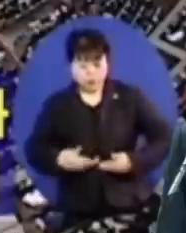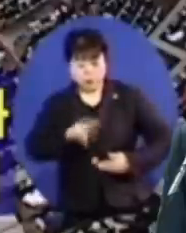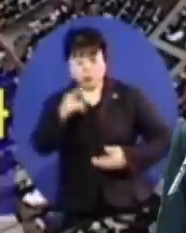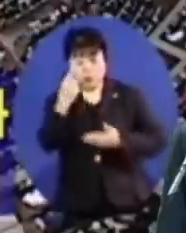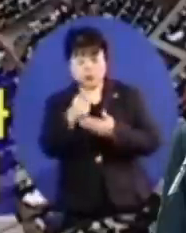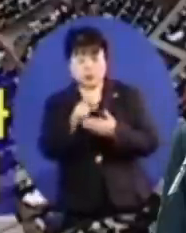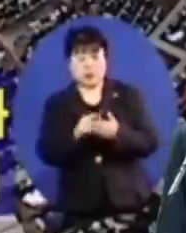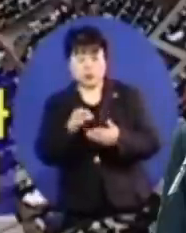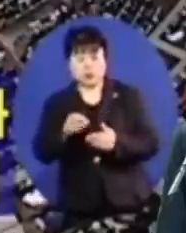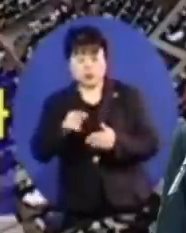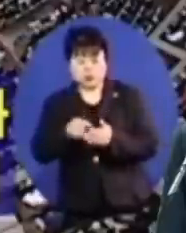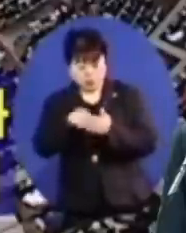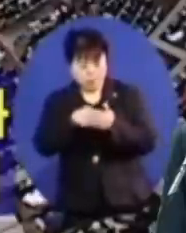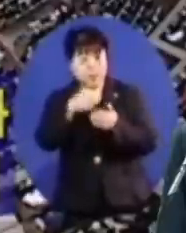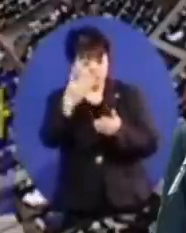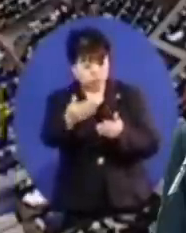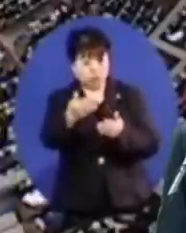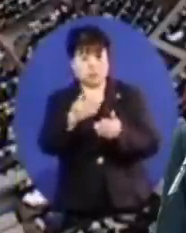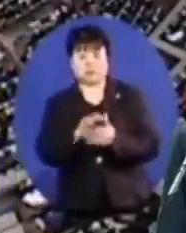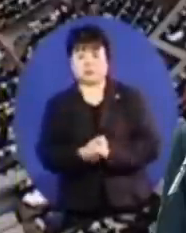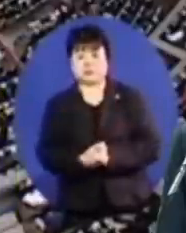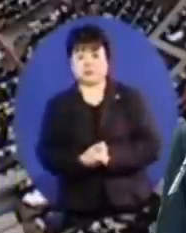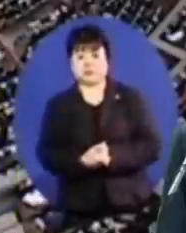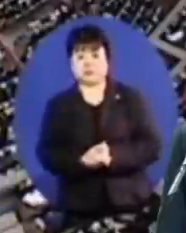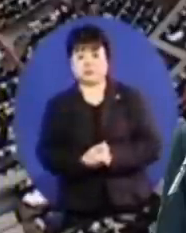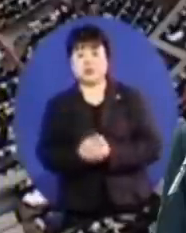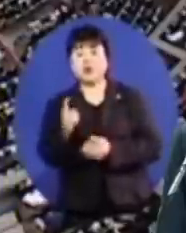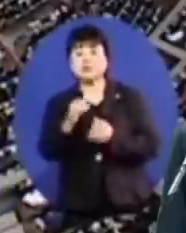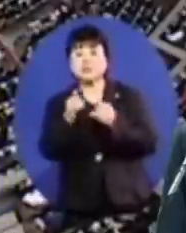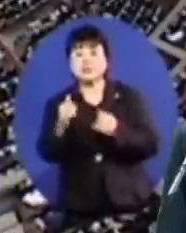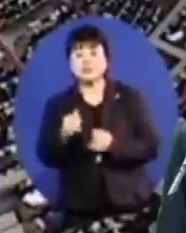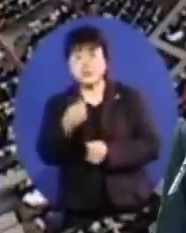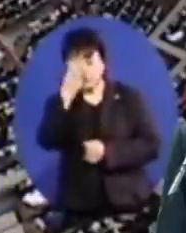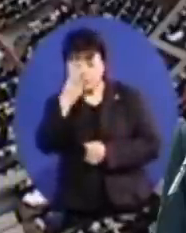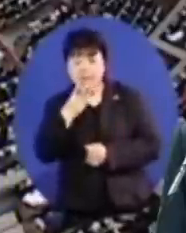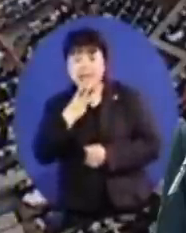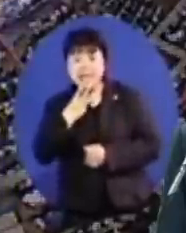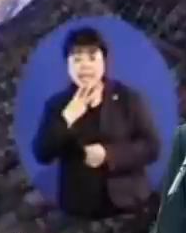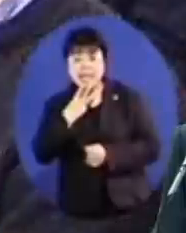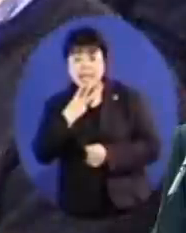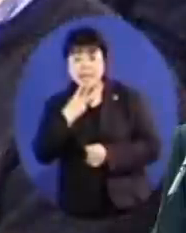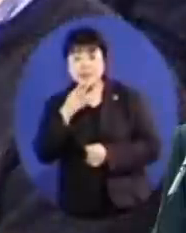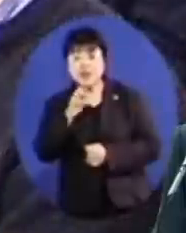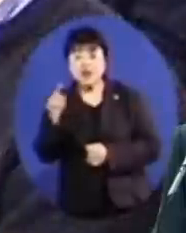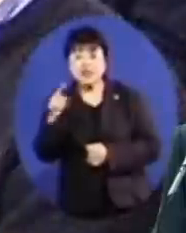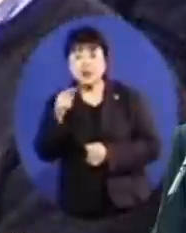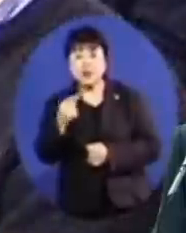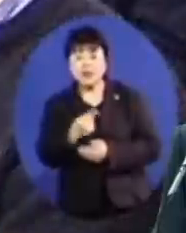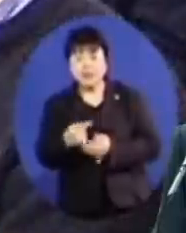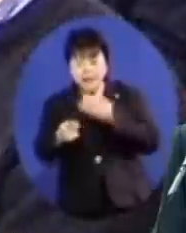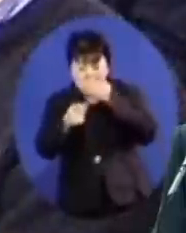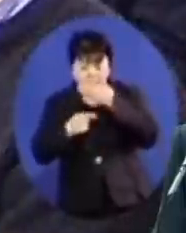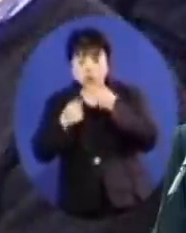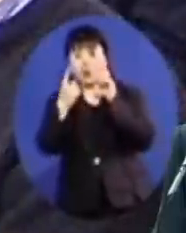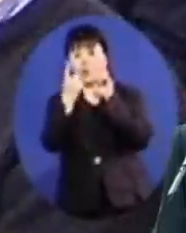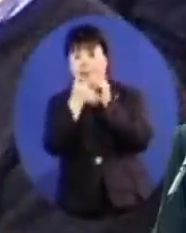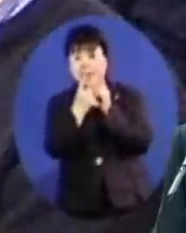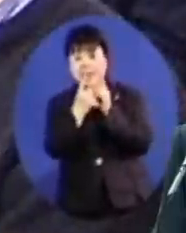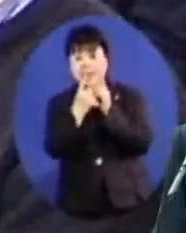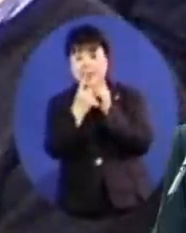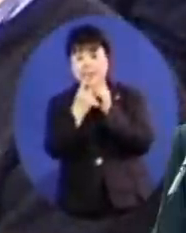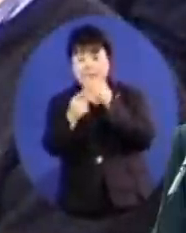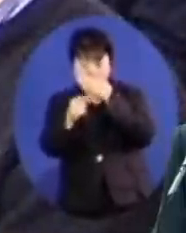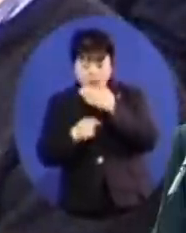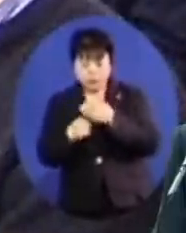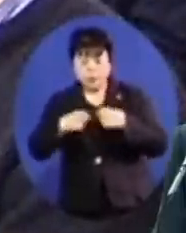때 갚으리라 하였으니. 어떤 사람이 예루살렘에서 여리고로 내려가다가 강도를 만나서 강도들이